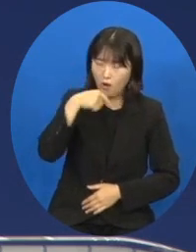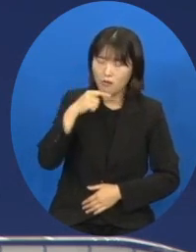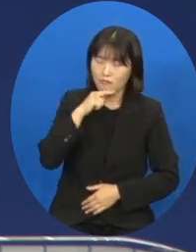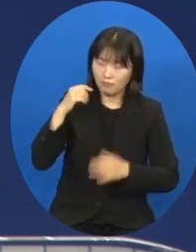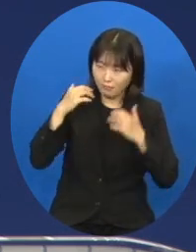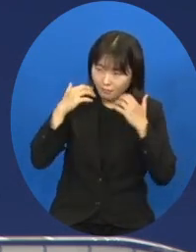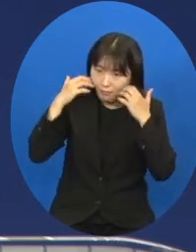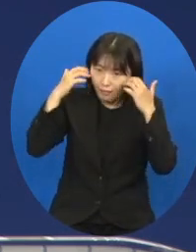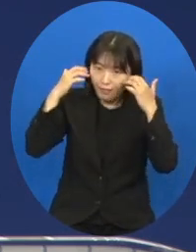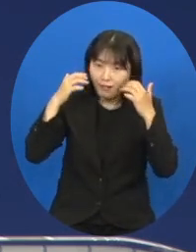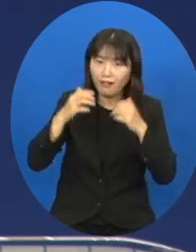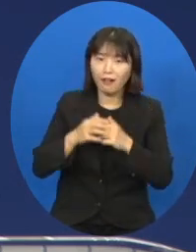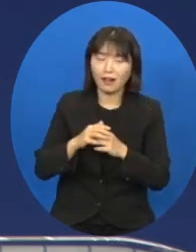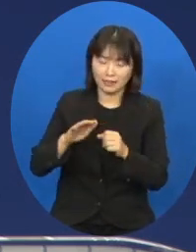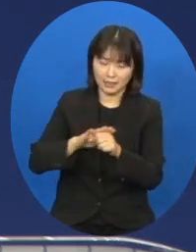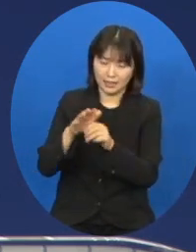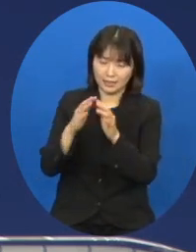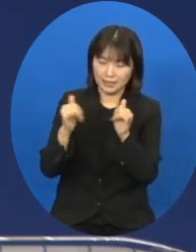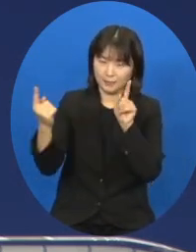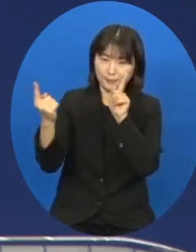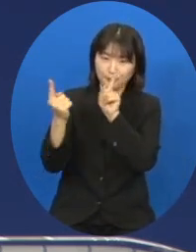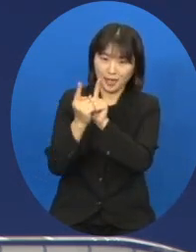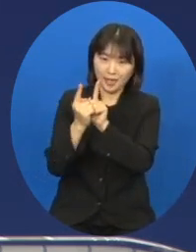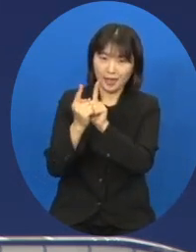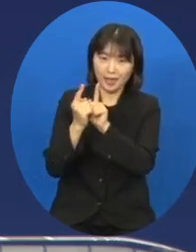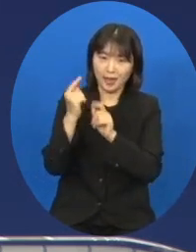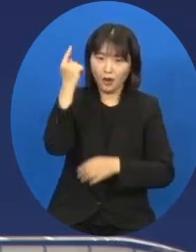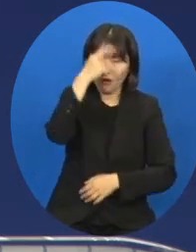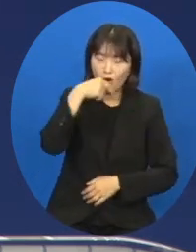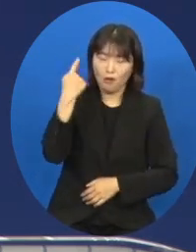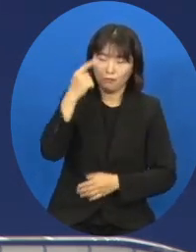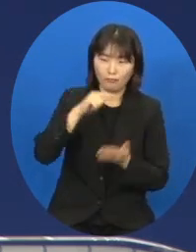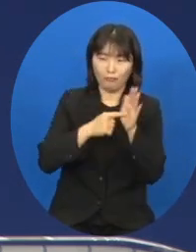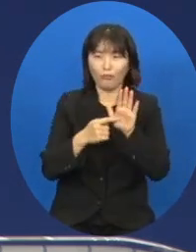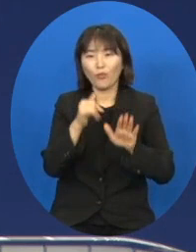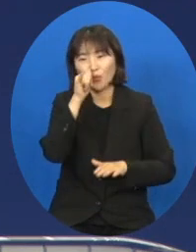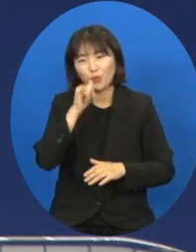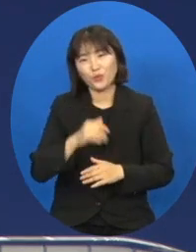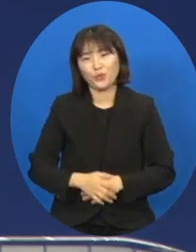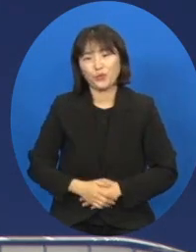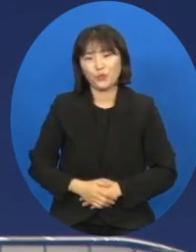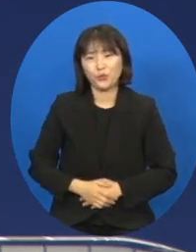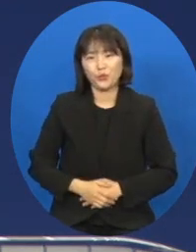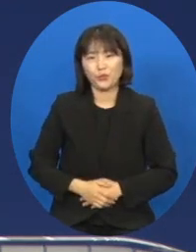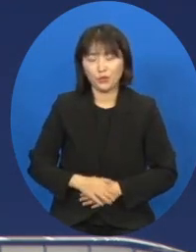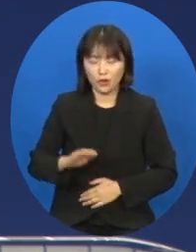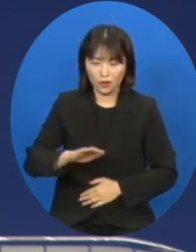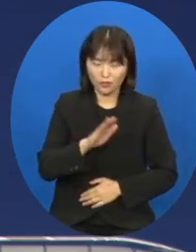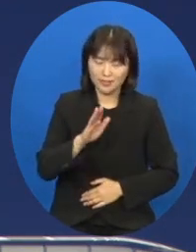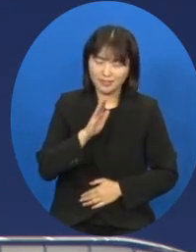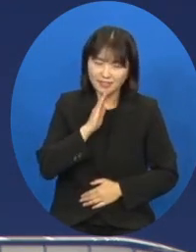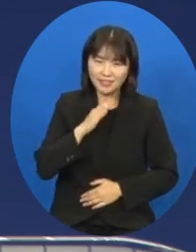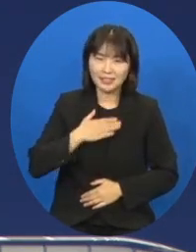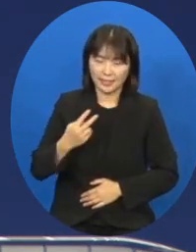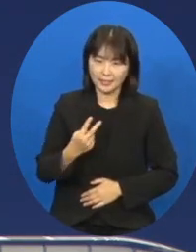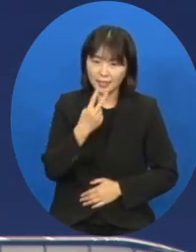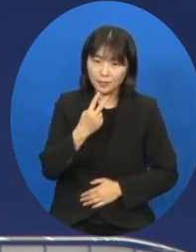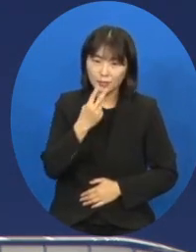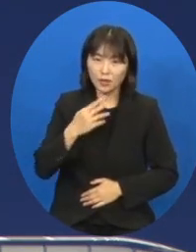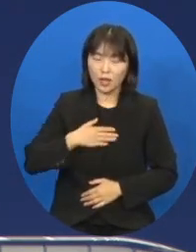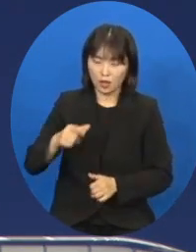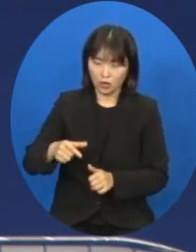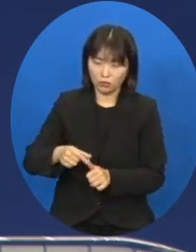거죠. 사랑하는 사람을 만나면 얼굴이 표시가 나잖아요. 우리가 진짜 나의 생명,